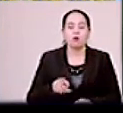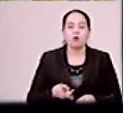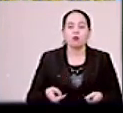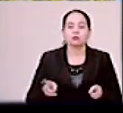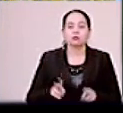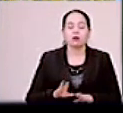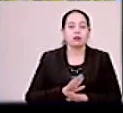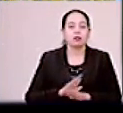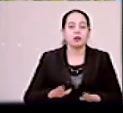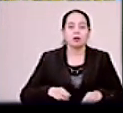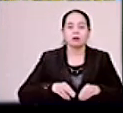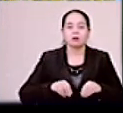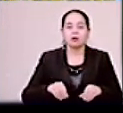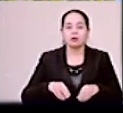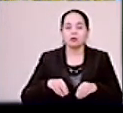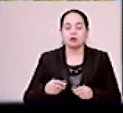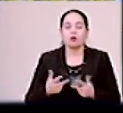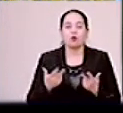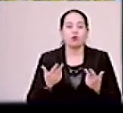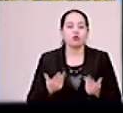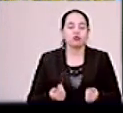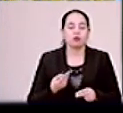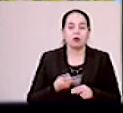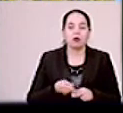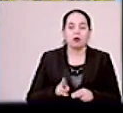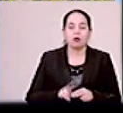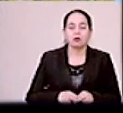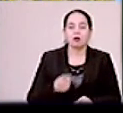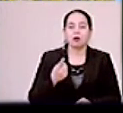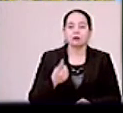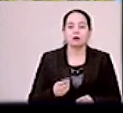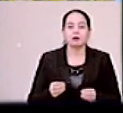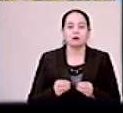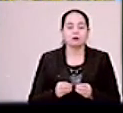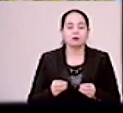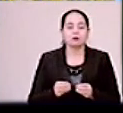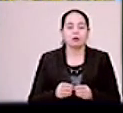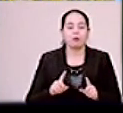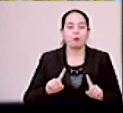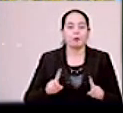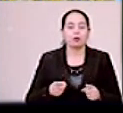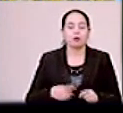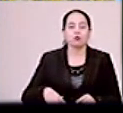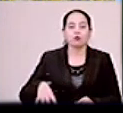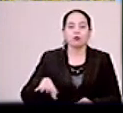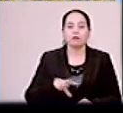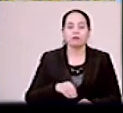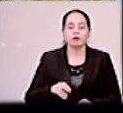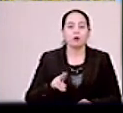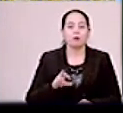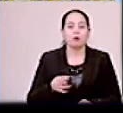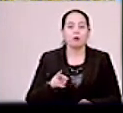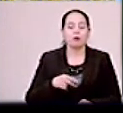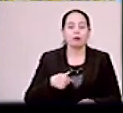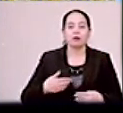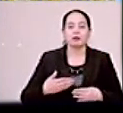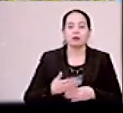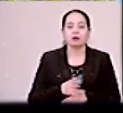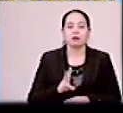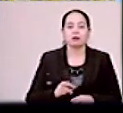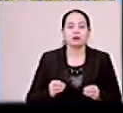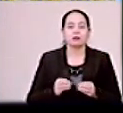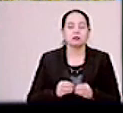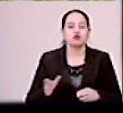осталась незасеянной? Конечно, это 1/10, потому что все поле мы разделили на